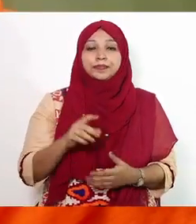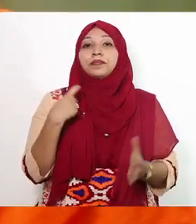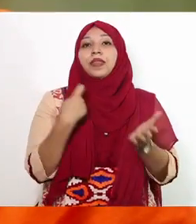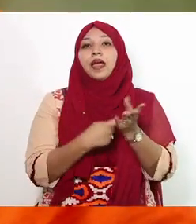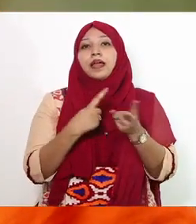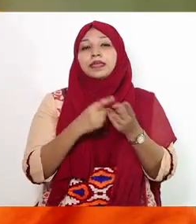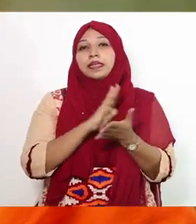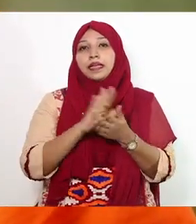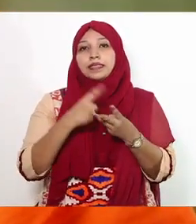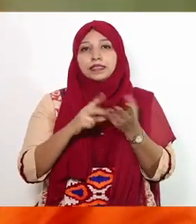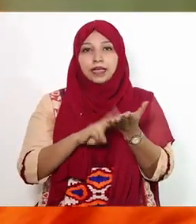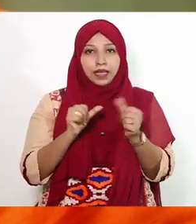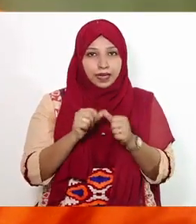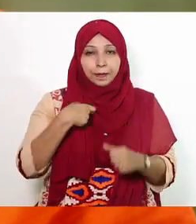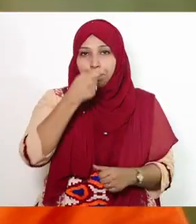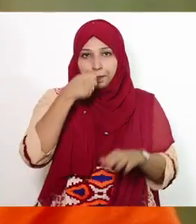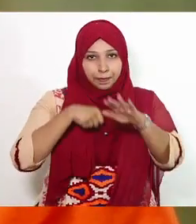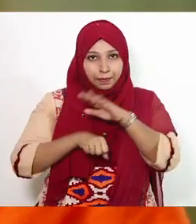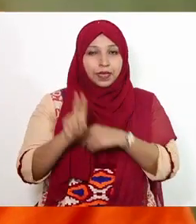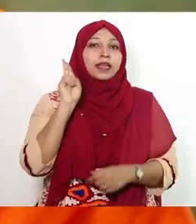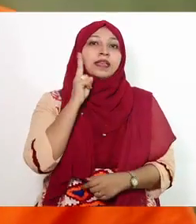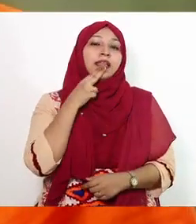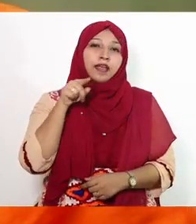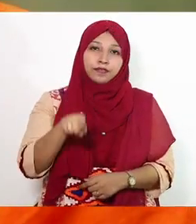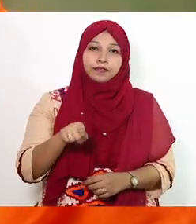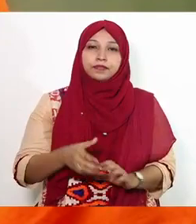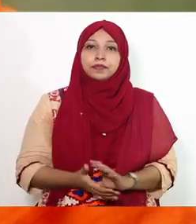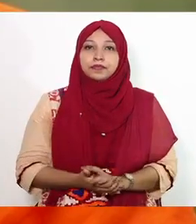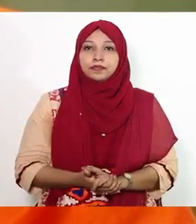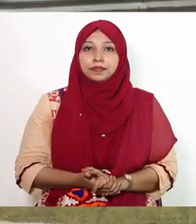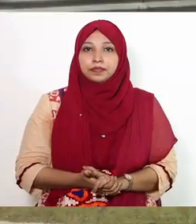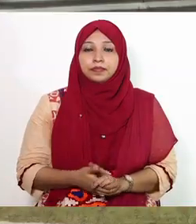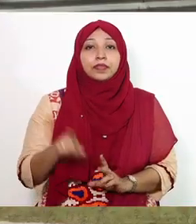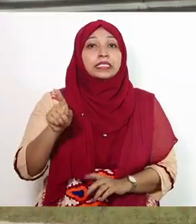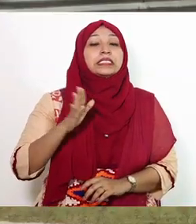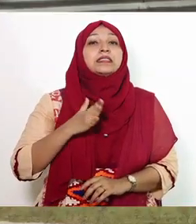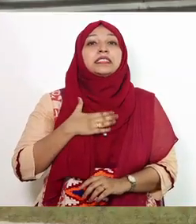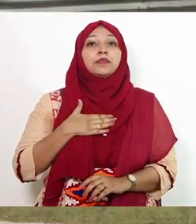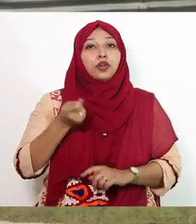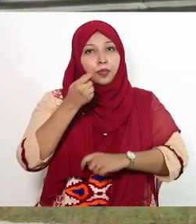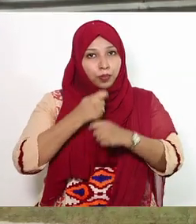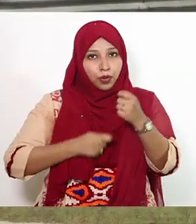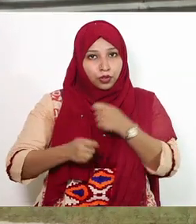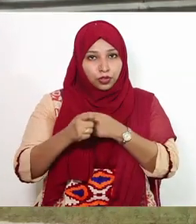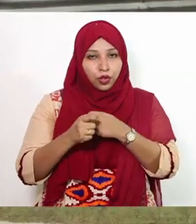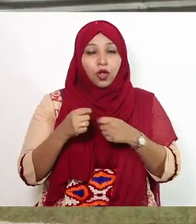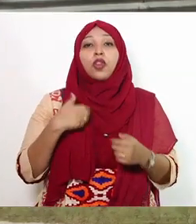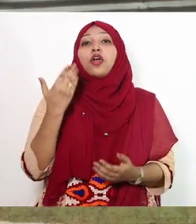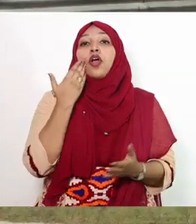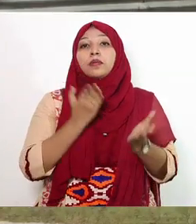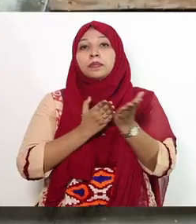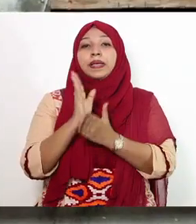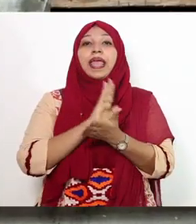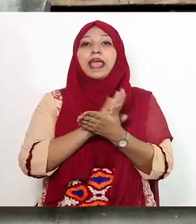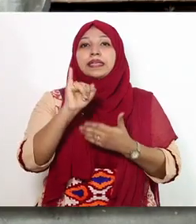রেহানা বেগম জন্ম থেকেই তিনি বাক ও শ্রবণ প্রতিবন্ধী। তার জীবনে পরিবর্তন ঘটতে শুরু হয়